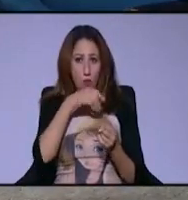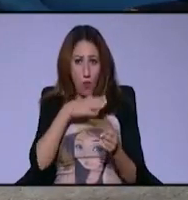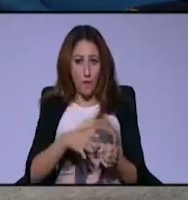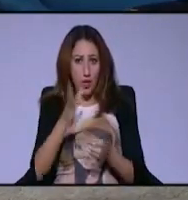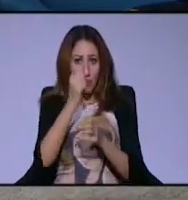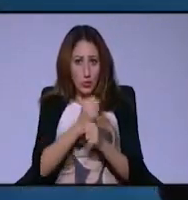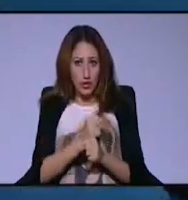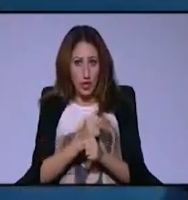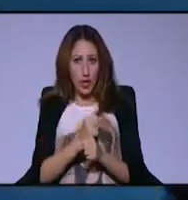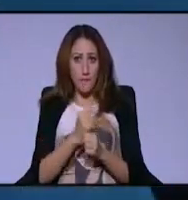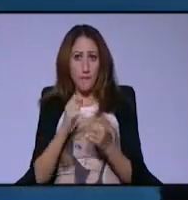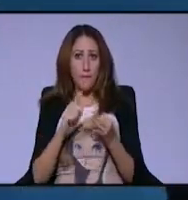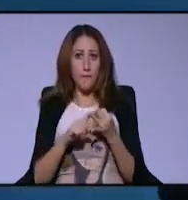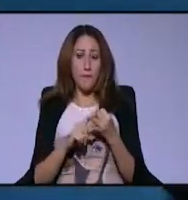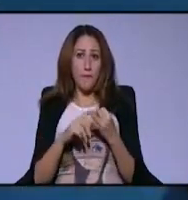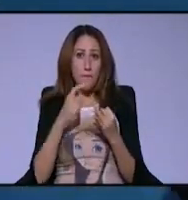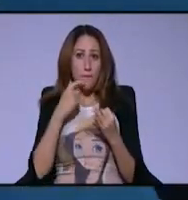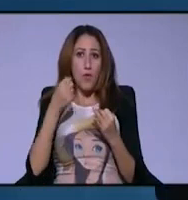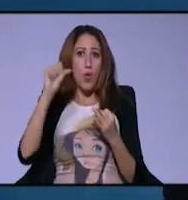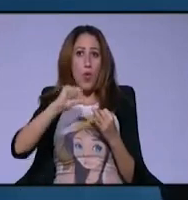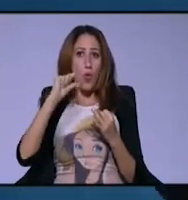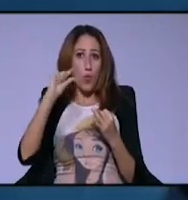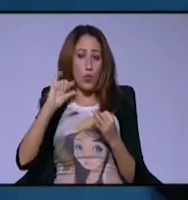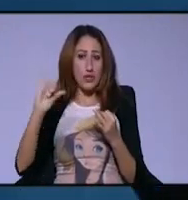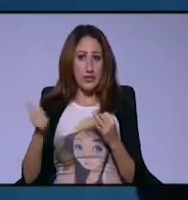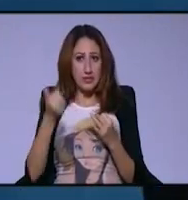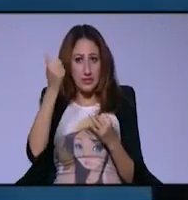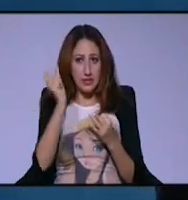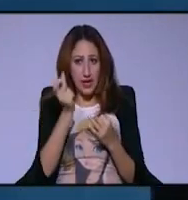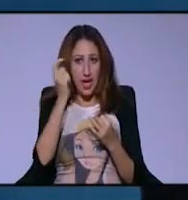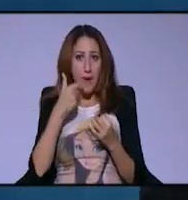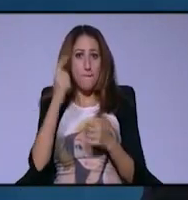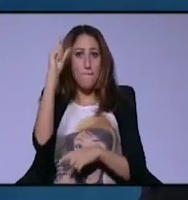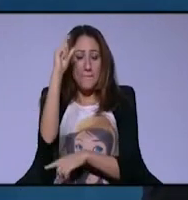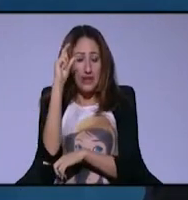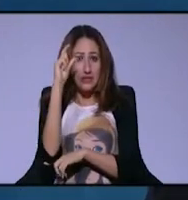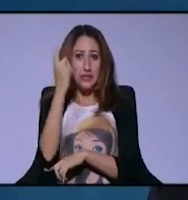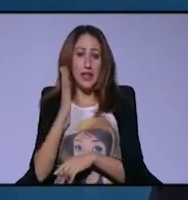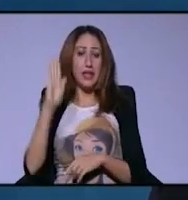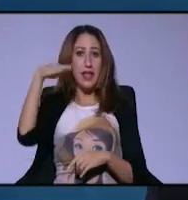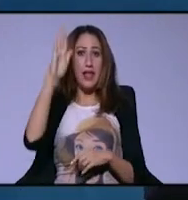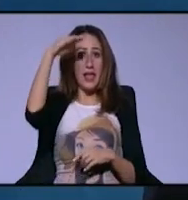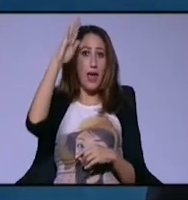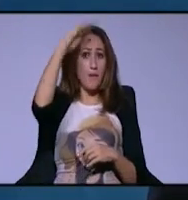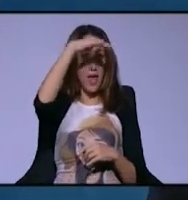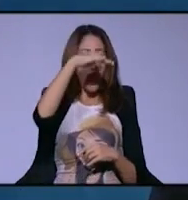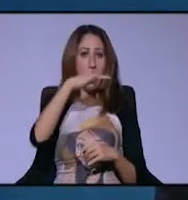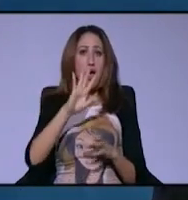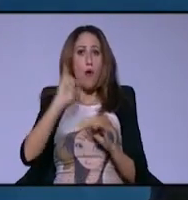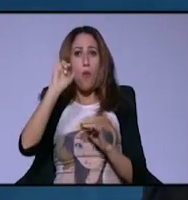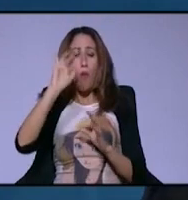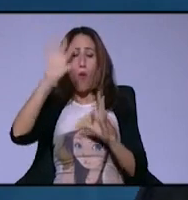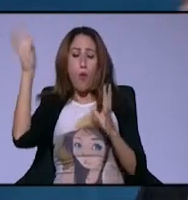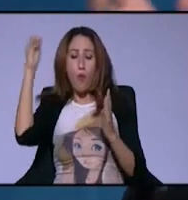فيها، الآبار، الوديان، المساجد، الجبال، شيء مهيب